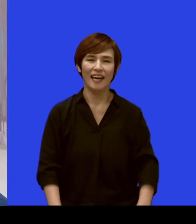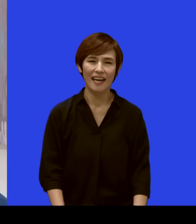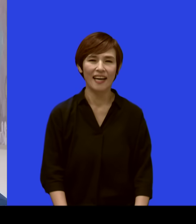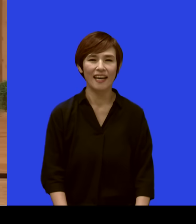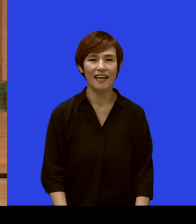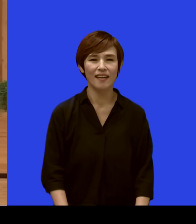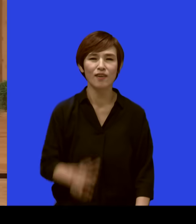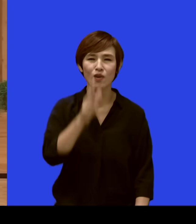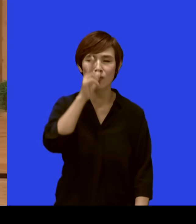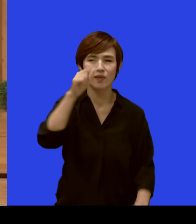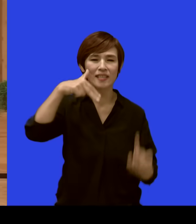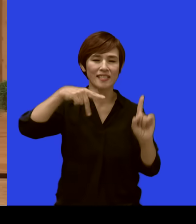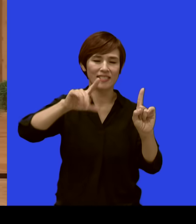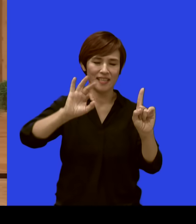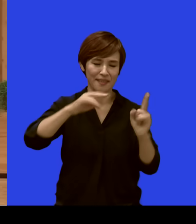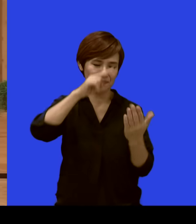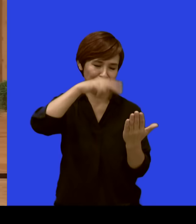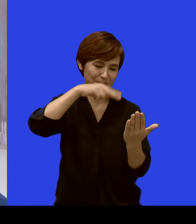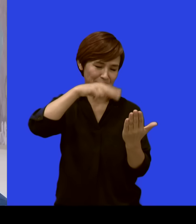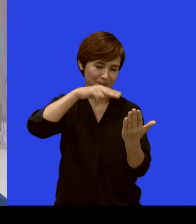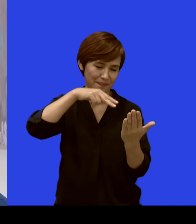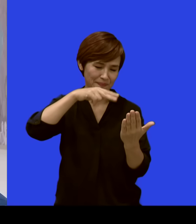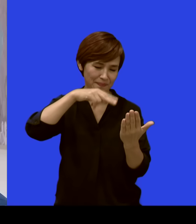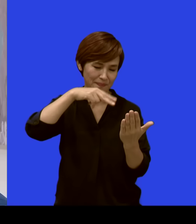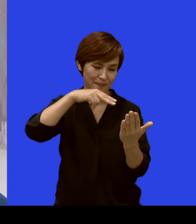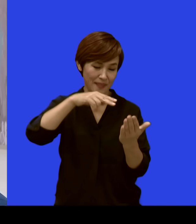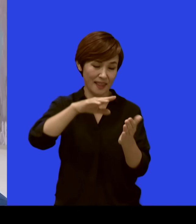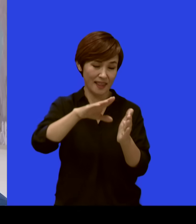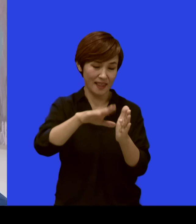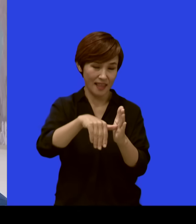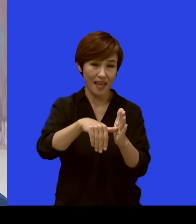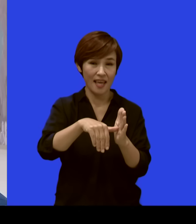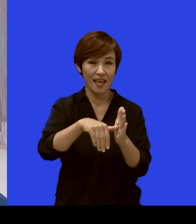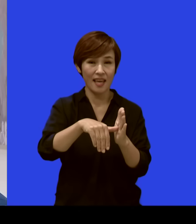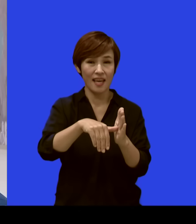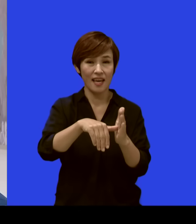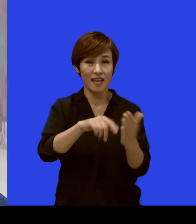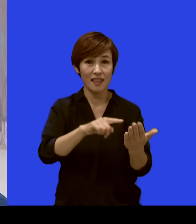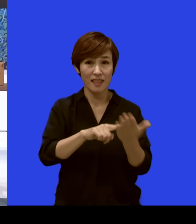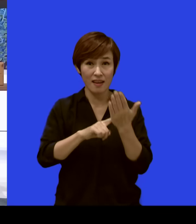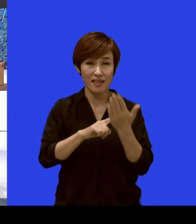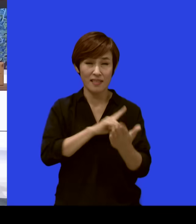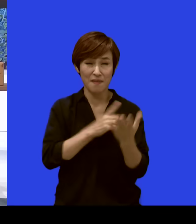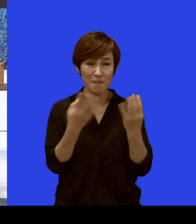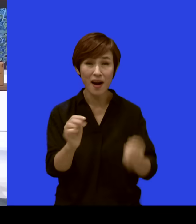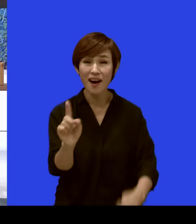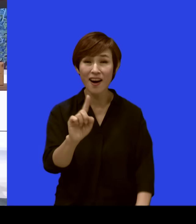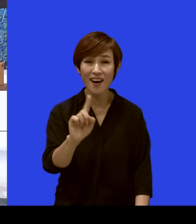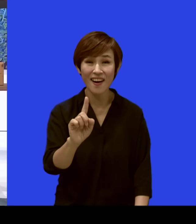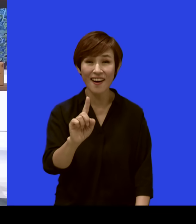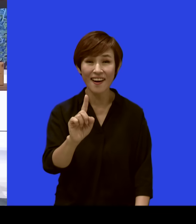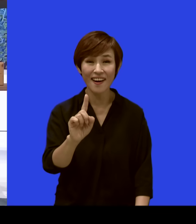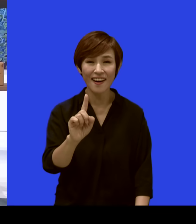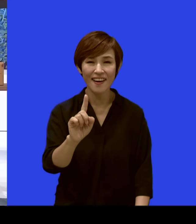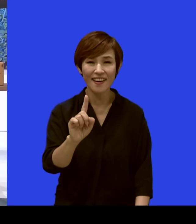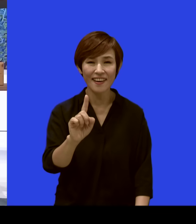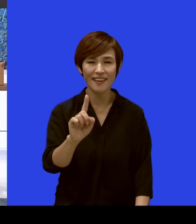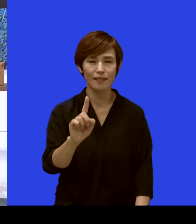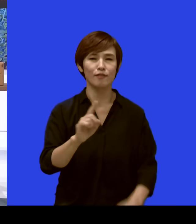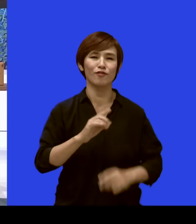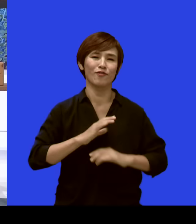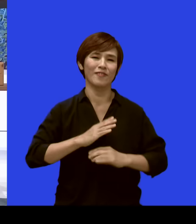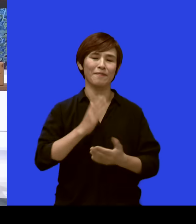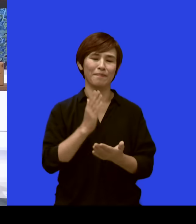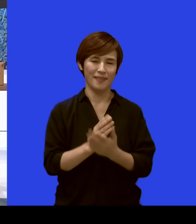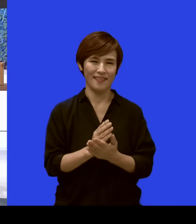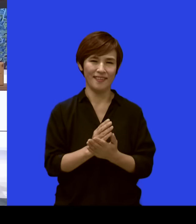그 여호수아 1장을 쭉 읽는데 거기에 선생님들도 잘 아시겠지만 제일 많이 나오는 게 그 두려워